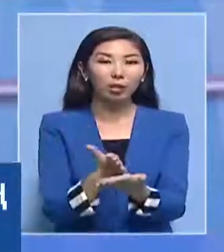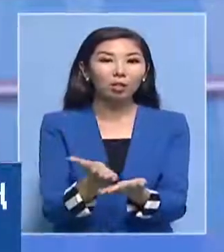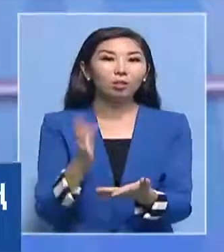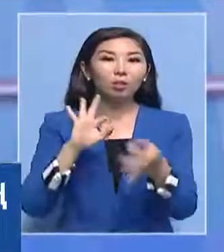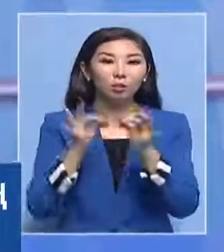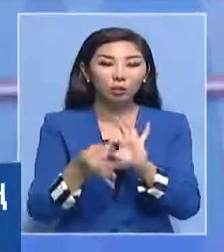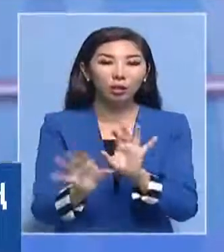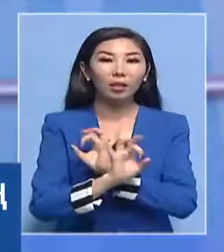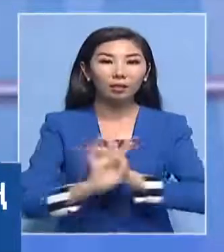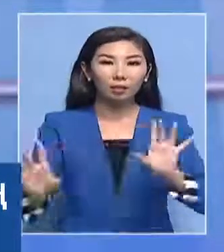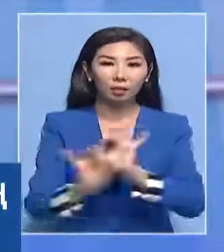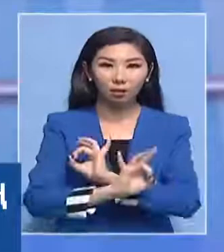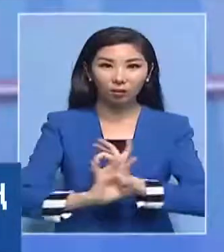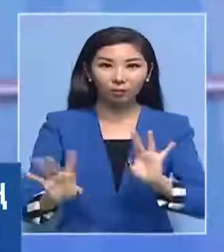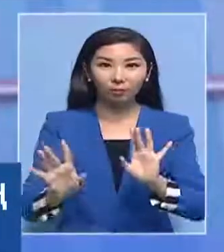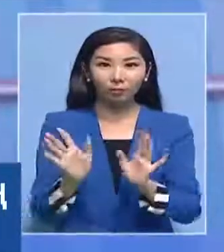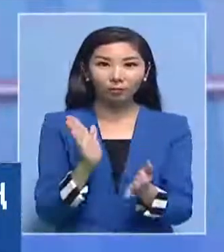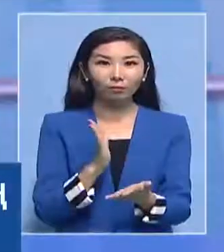оның шешетін жаңа